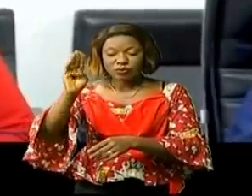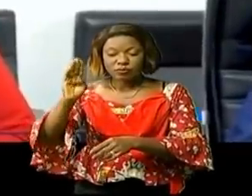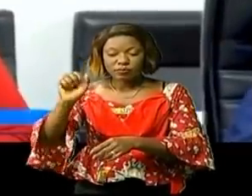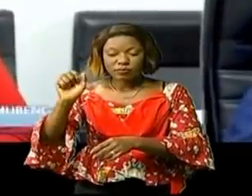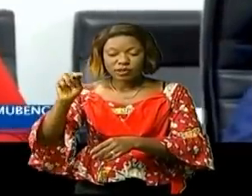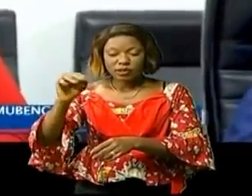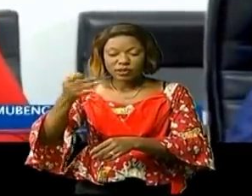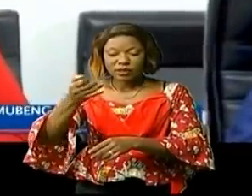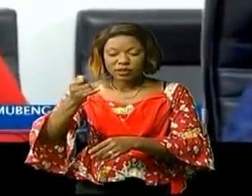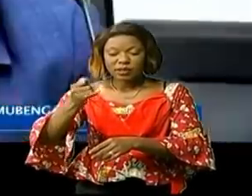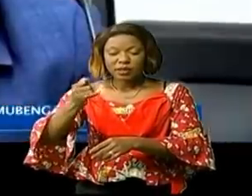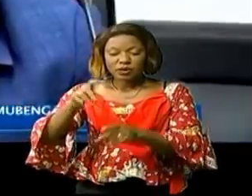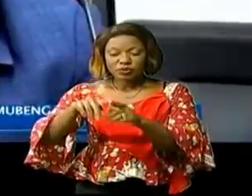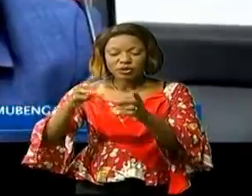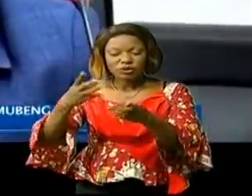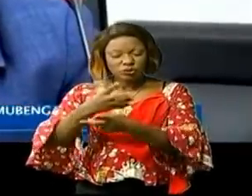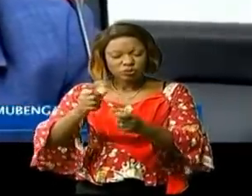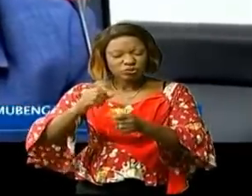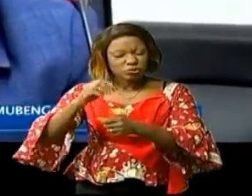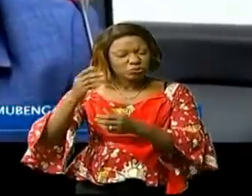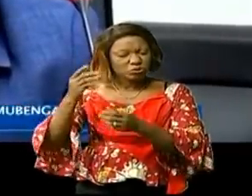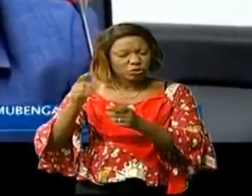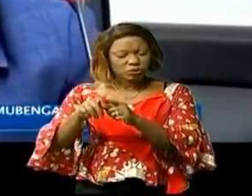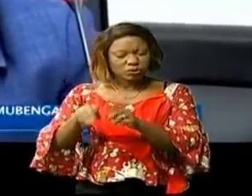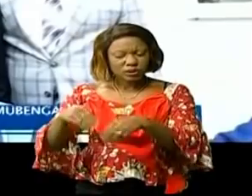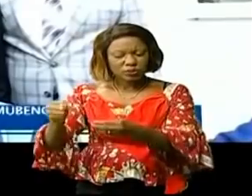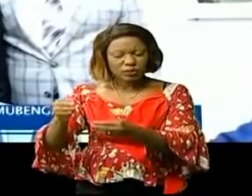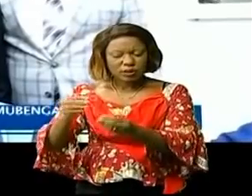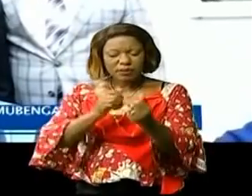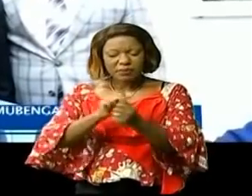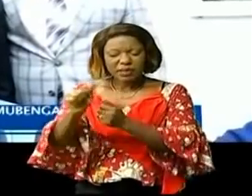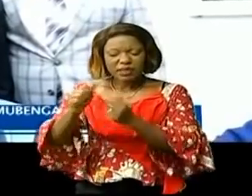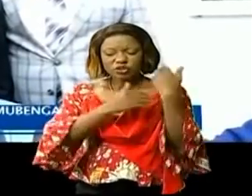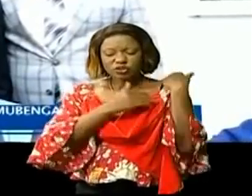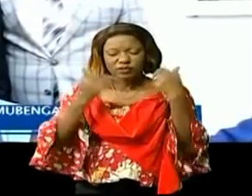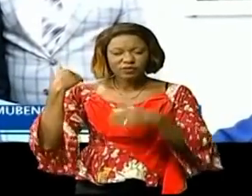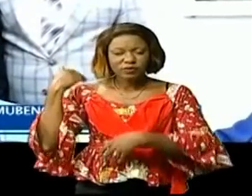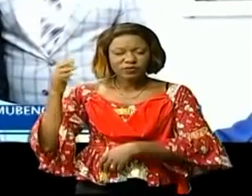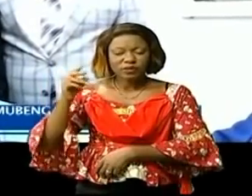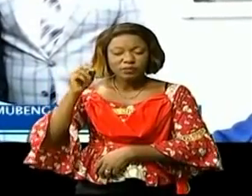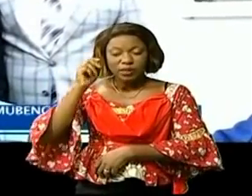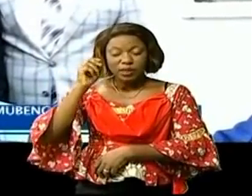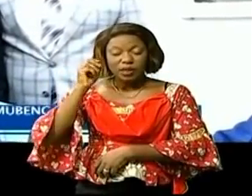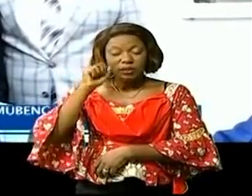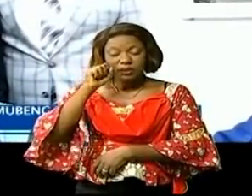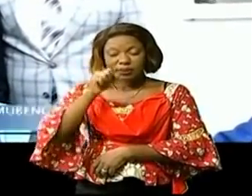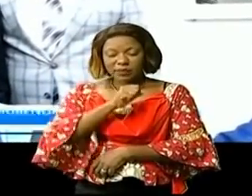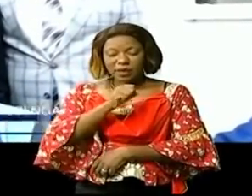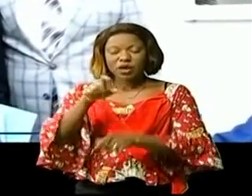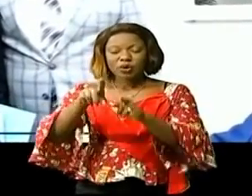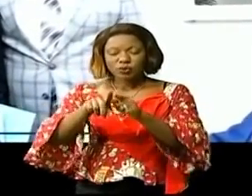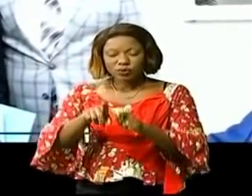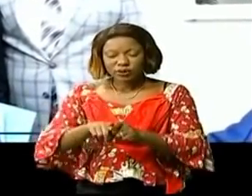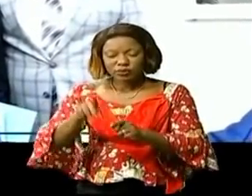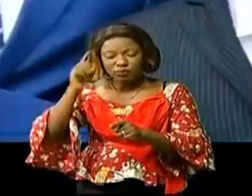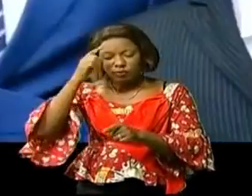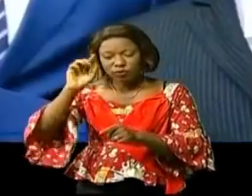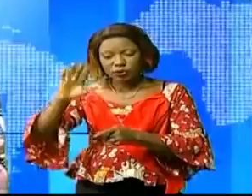primature avec des pistes de solutions données par les chefs du gouvernement Jean-Michel Samalou Kondé Kiengé à leurs problèmes.